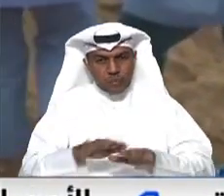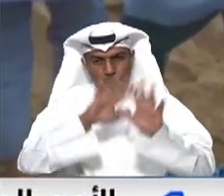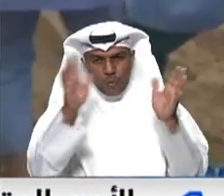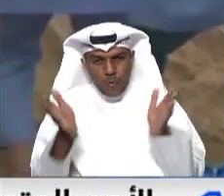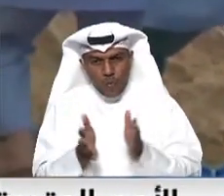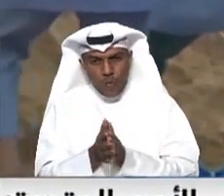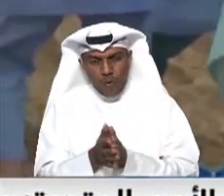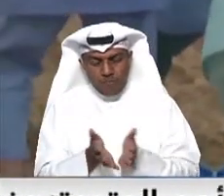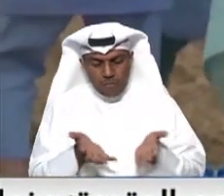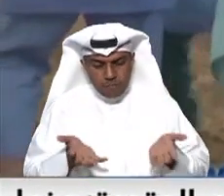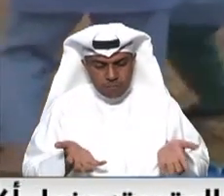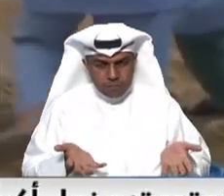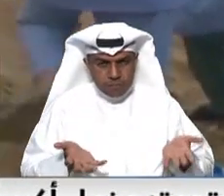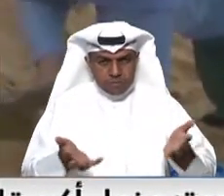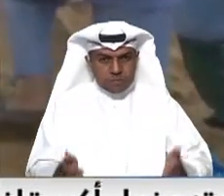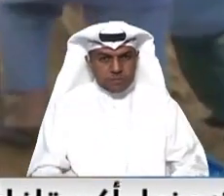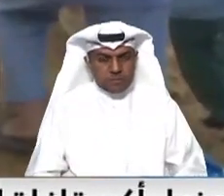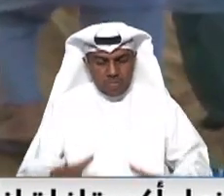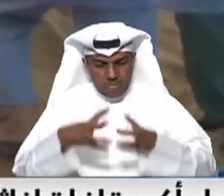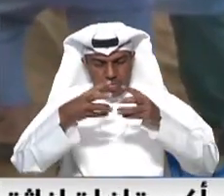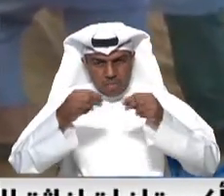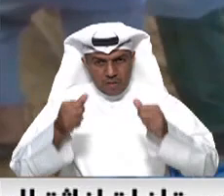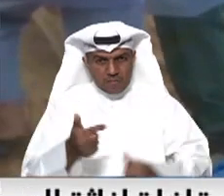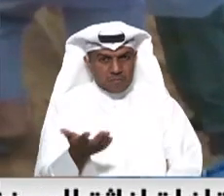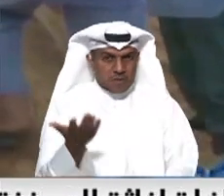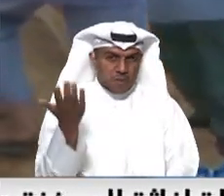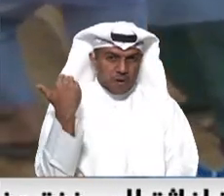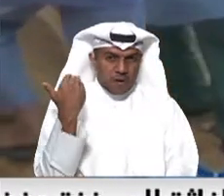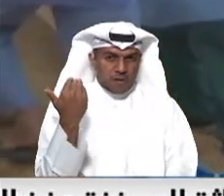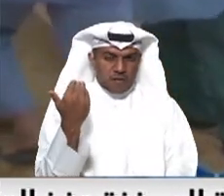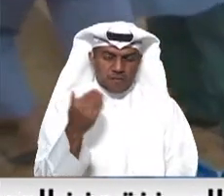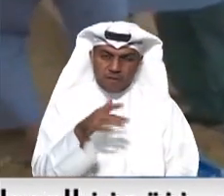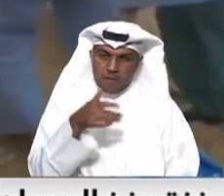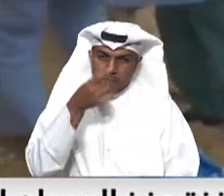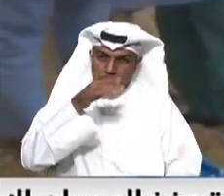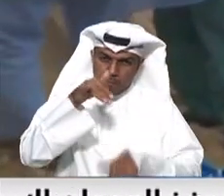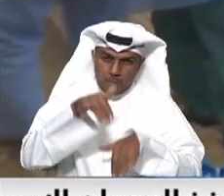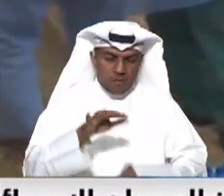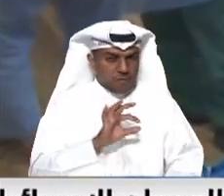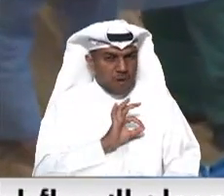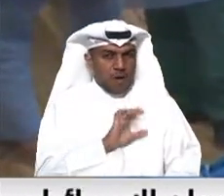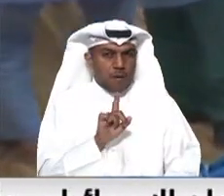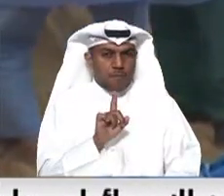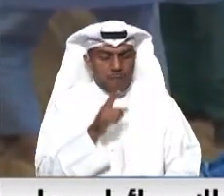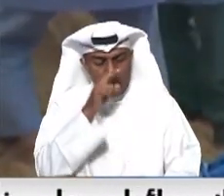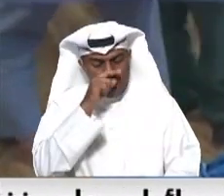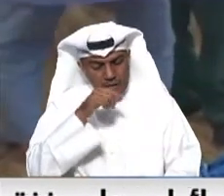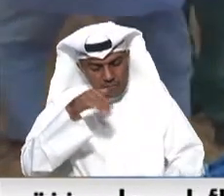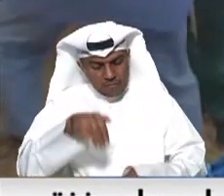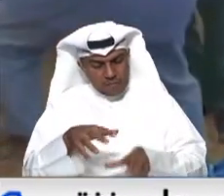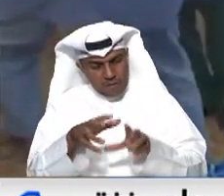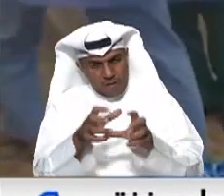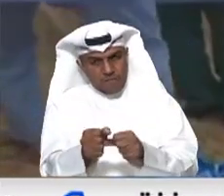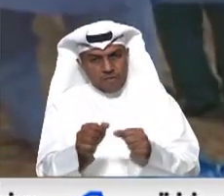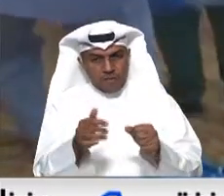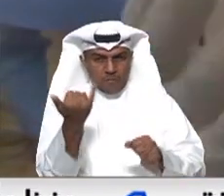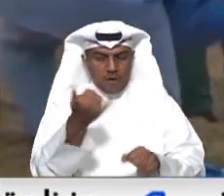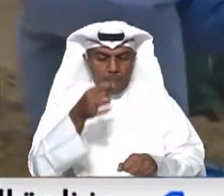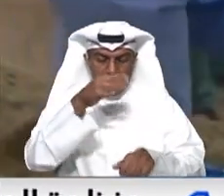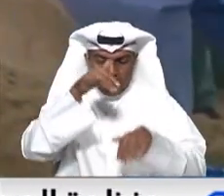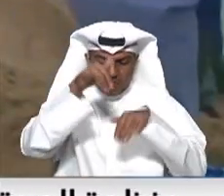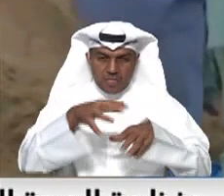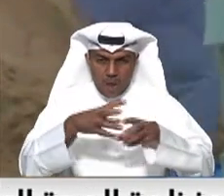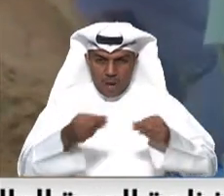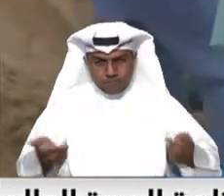التحلل لغالب الأجساد، إكراما لهم يجري الآن في هذا المكان دفنهم في قبر جماعي واحد في محافظة خان يونس، وهم طبعا